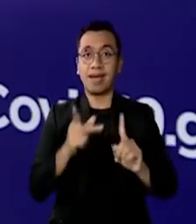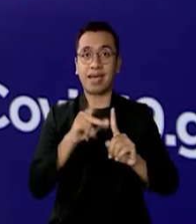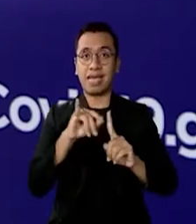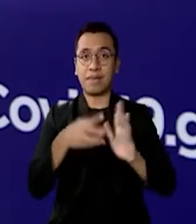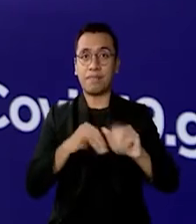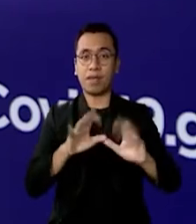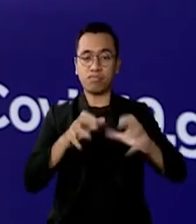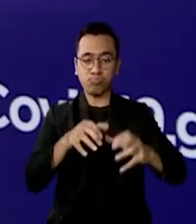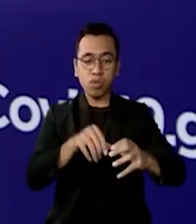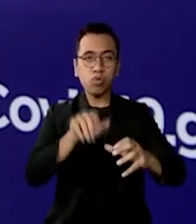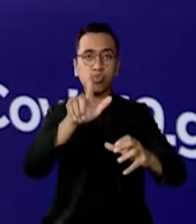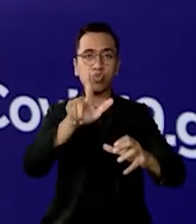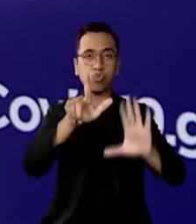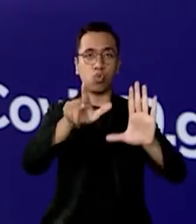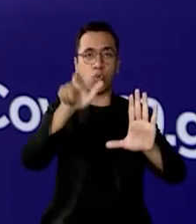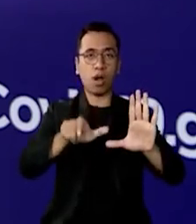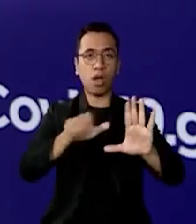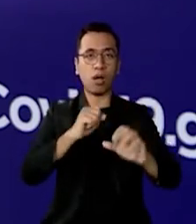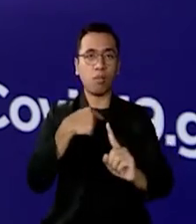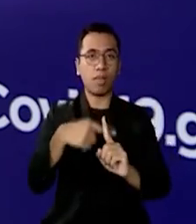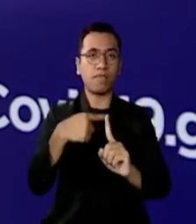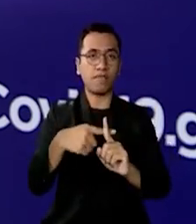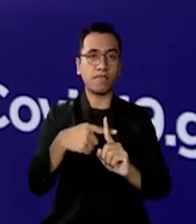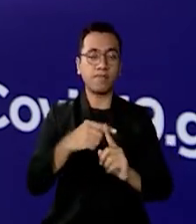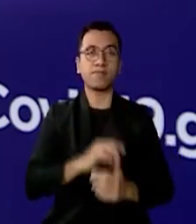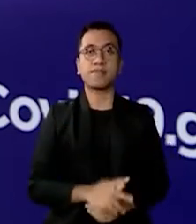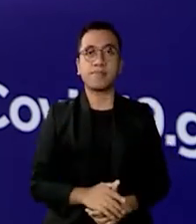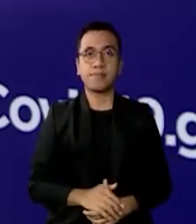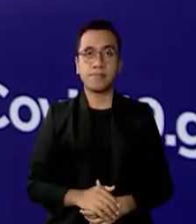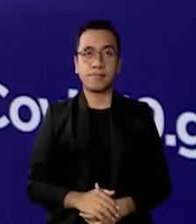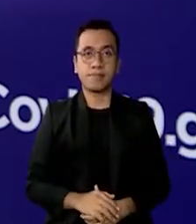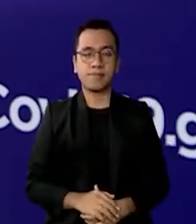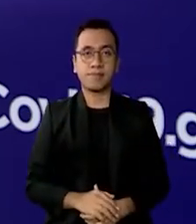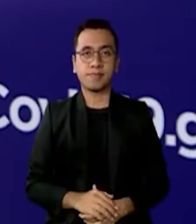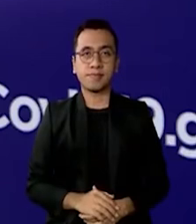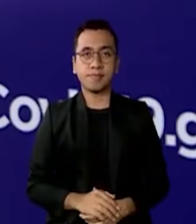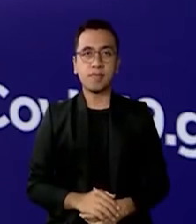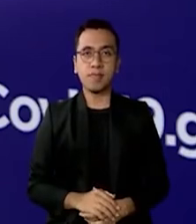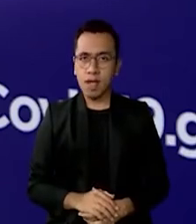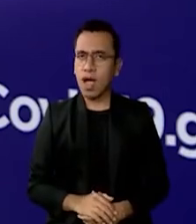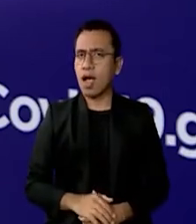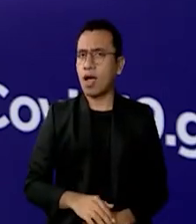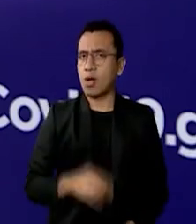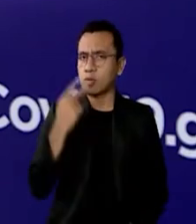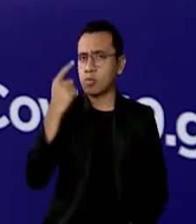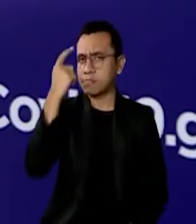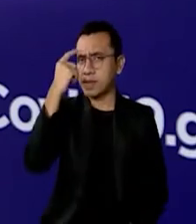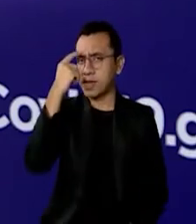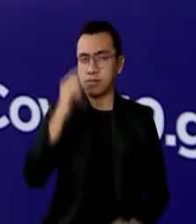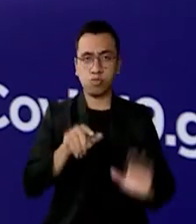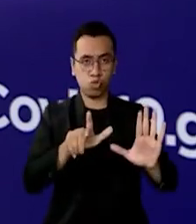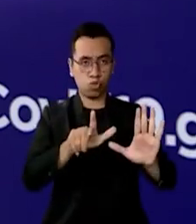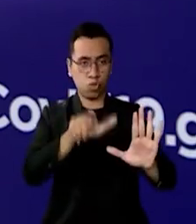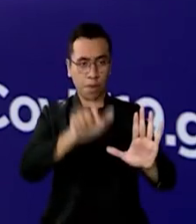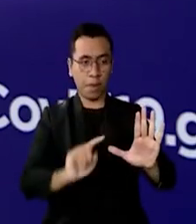terkonsentrasi positif artinya saya pada satu meyakini bahwa dari tujuh itu berkembang berkembang berkembang total